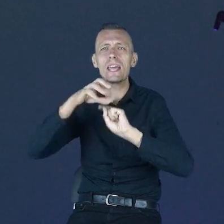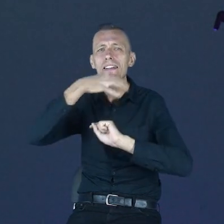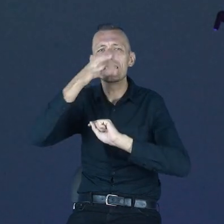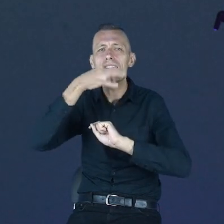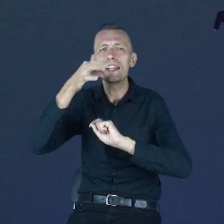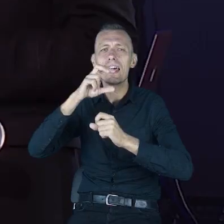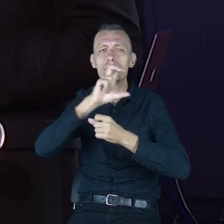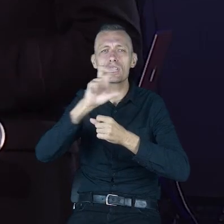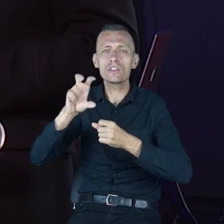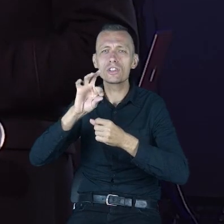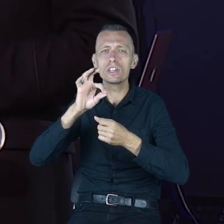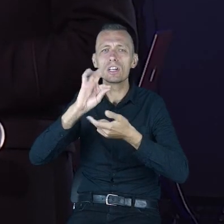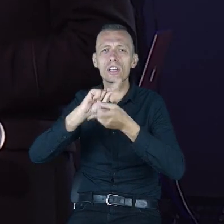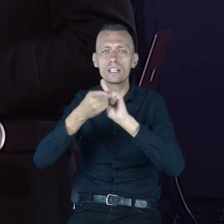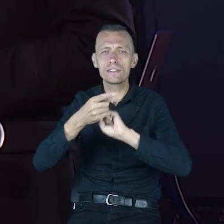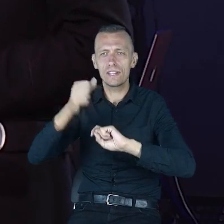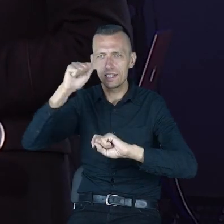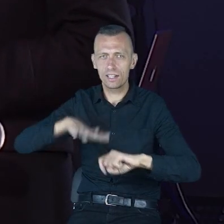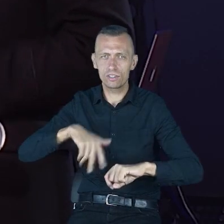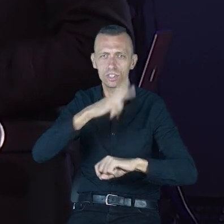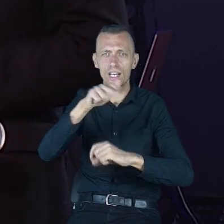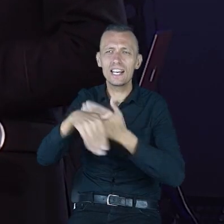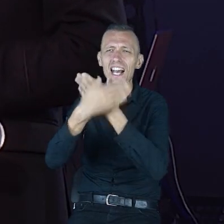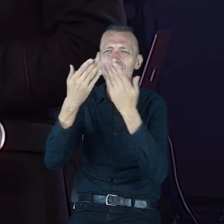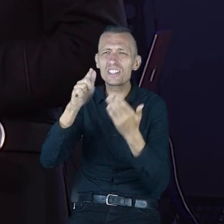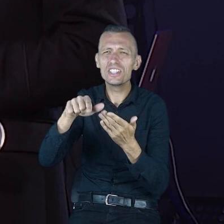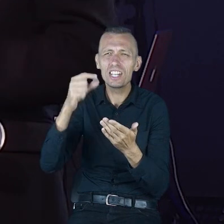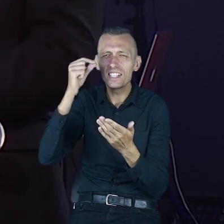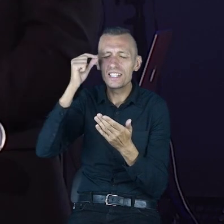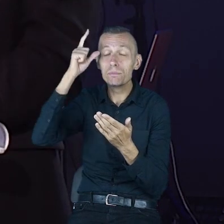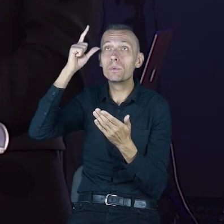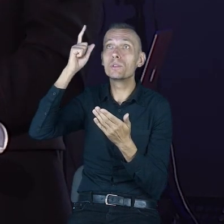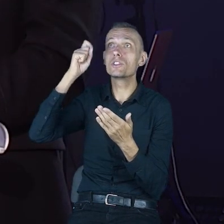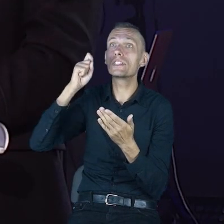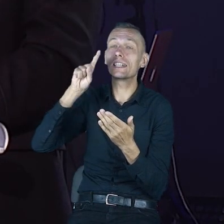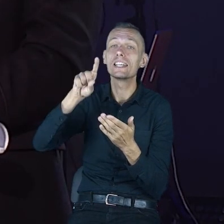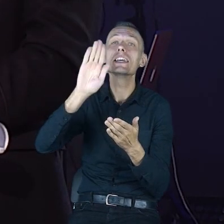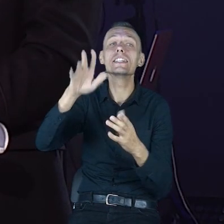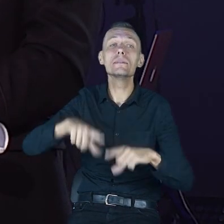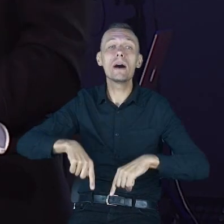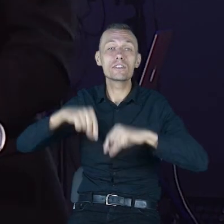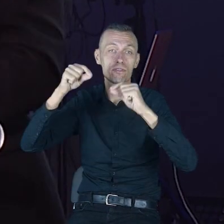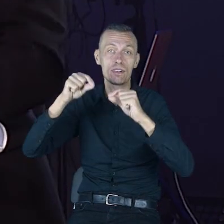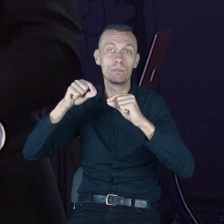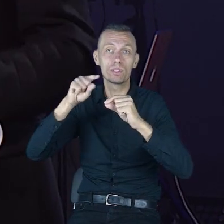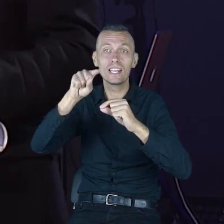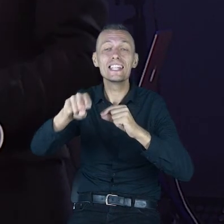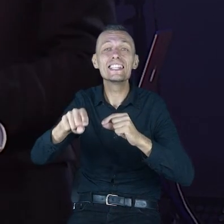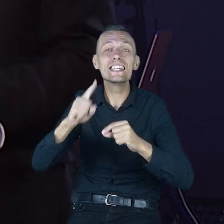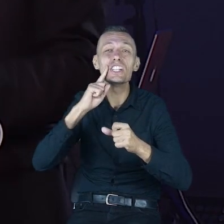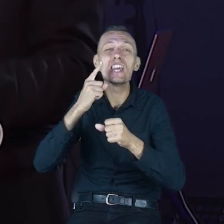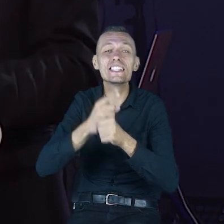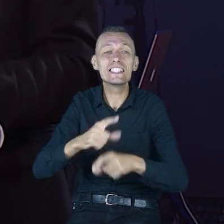wybór należy do ciebie. Wybór należy do mnie. Ku czemu się